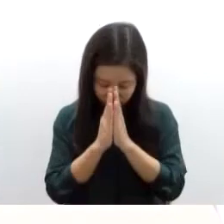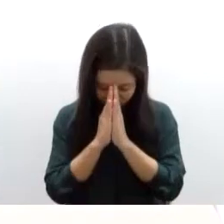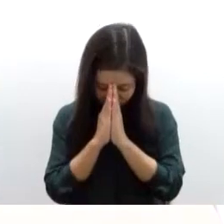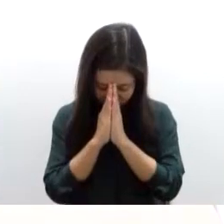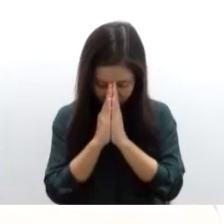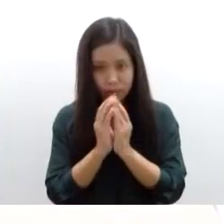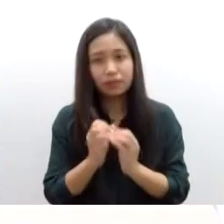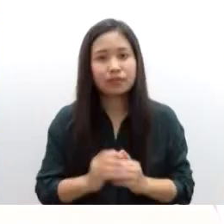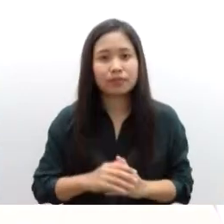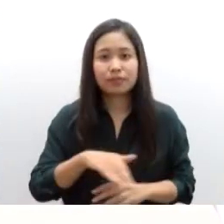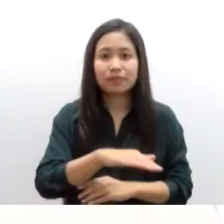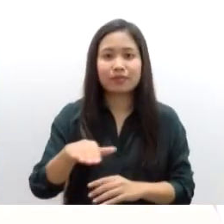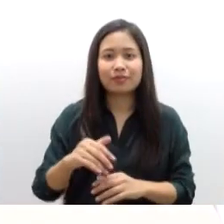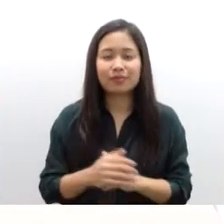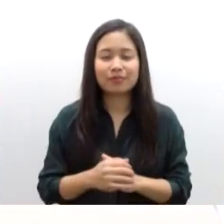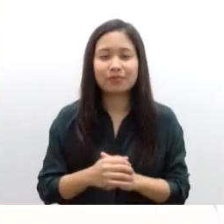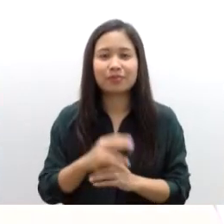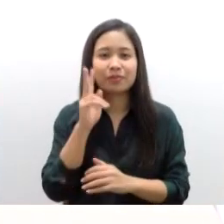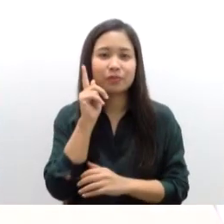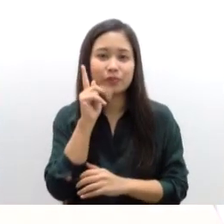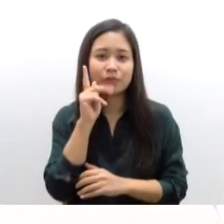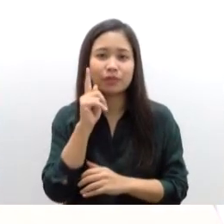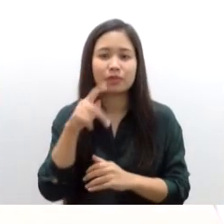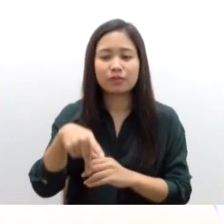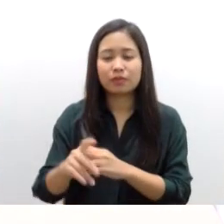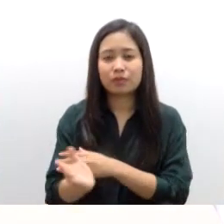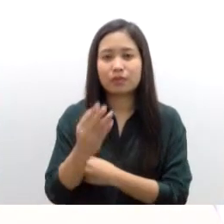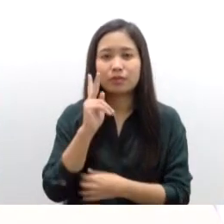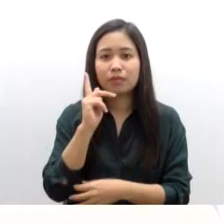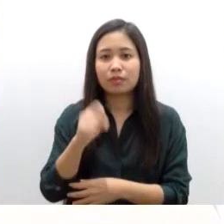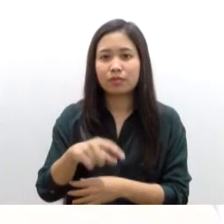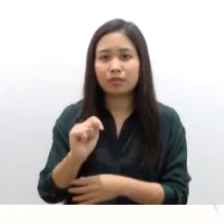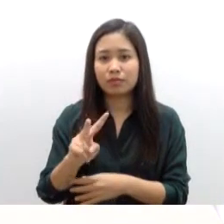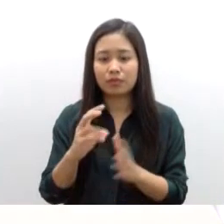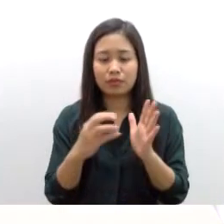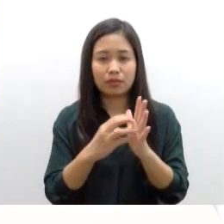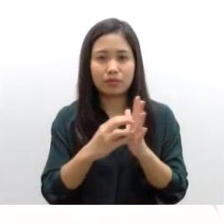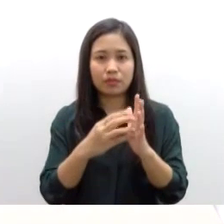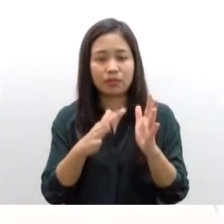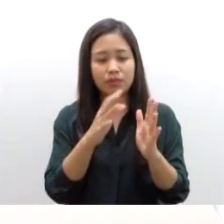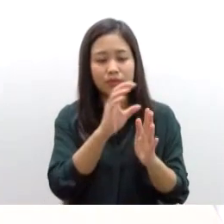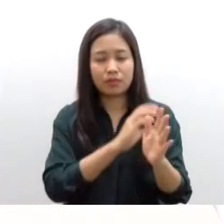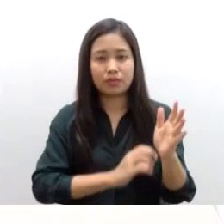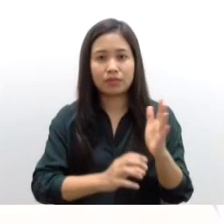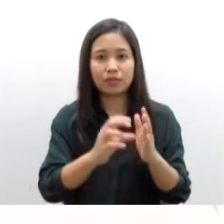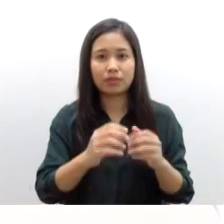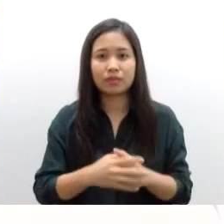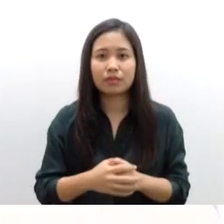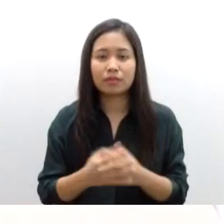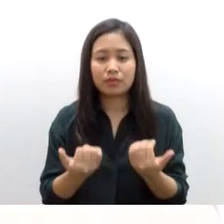สวัสดีครับผู้ติดตามชมรายการพุทธเช้าข่าวสพท.ทั้งส่วนกลางและก็ส่วนภูมิภา